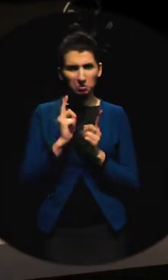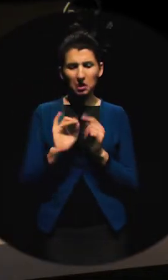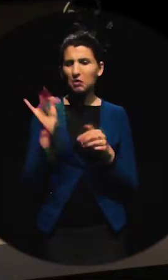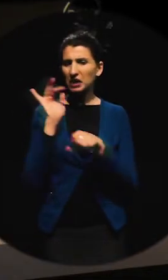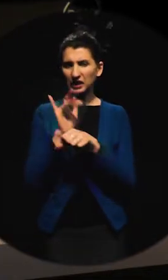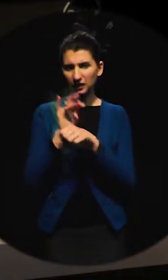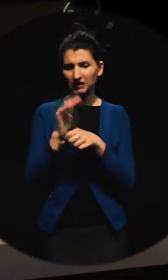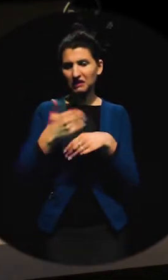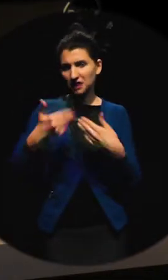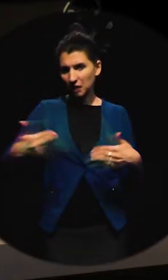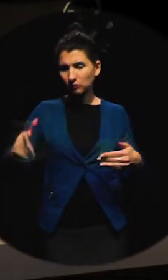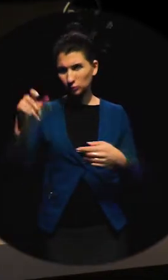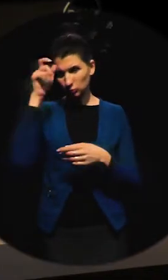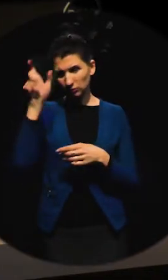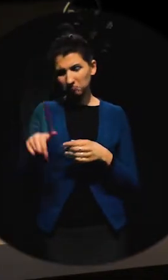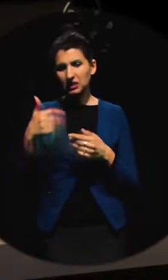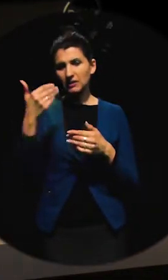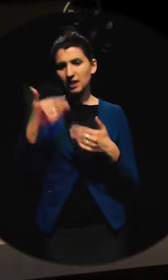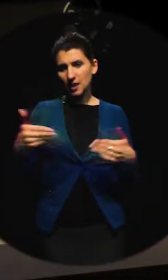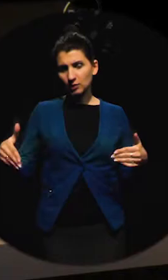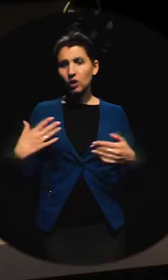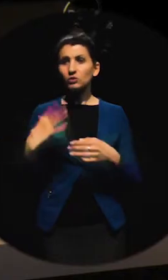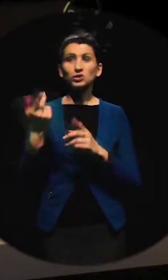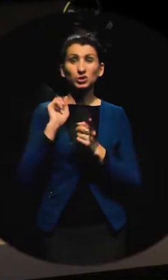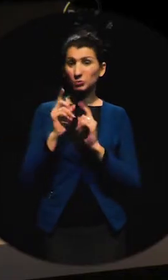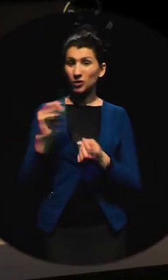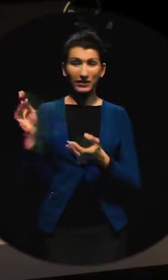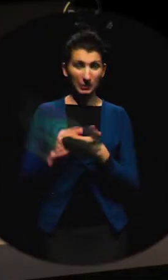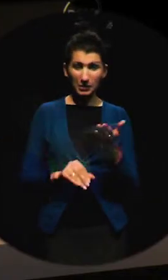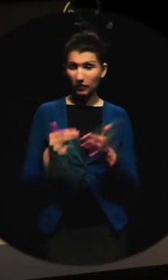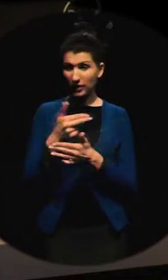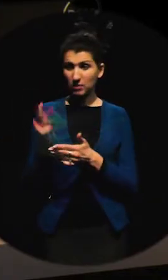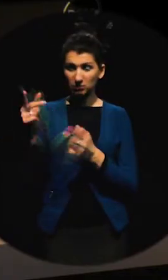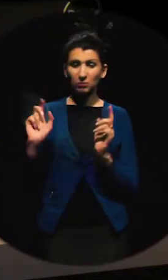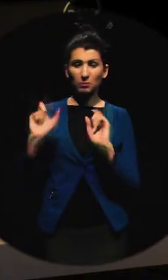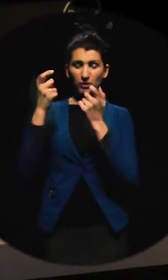krytyk teatralny, człowiek teatru, zareagował na protest w Sejmie i rzeczywiście napisał o proteście